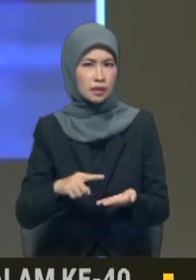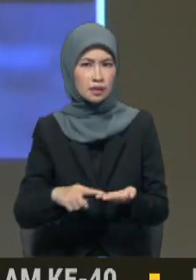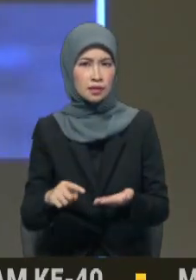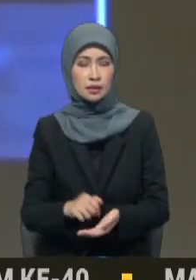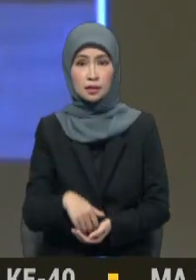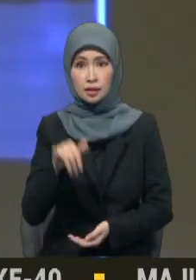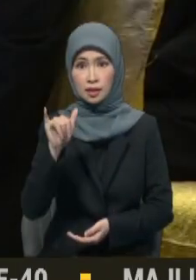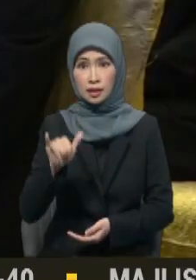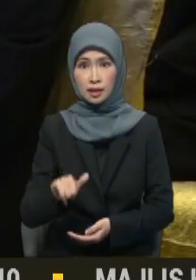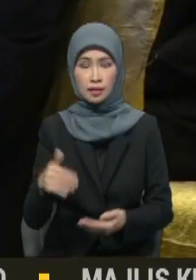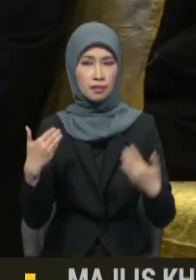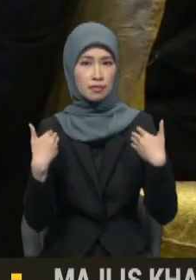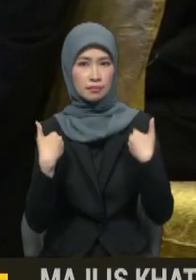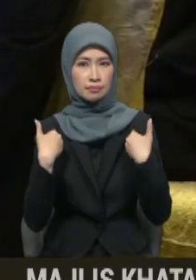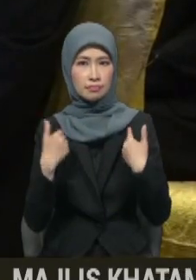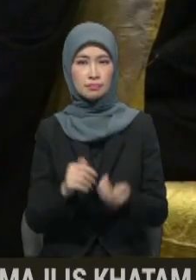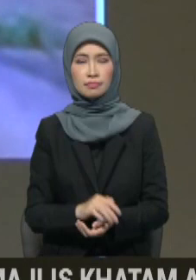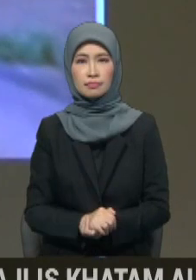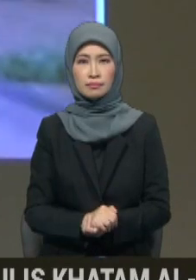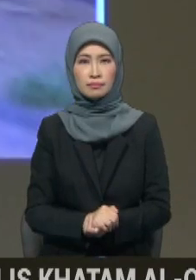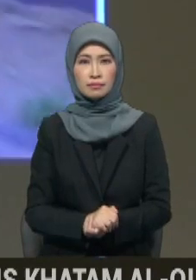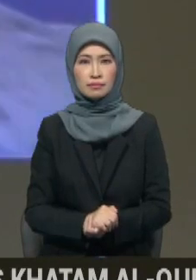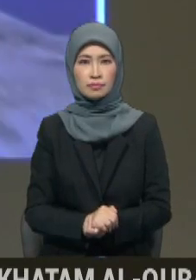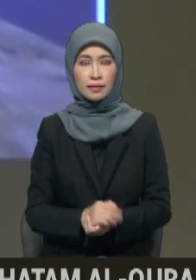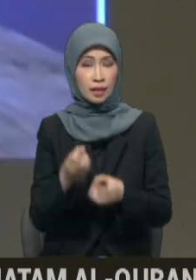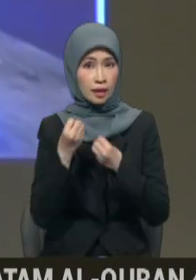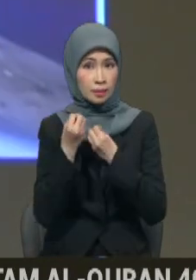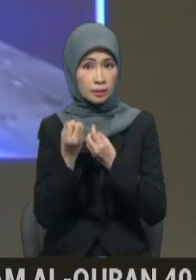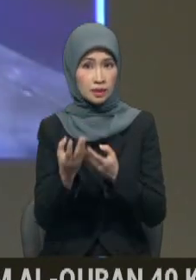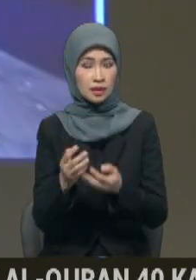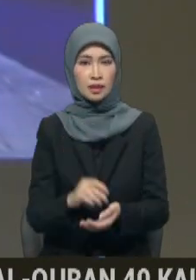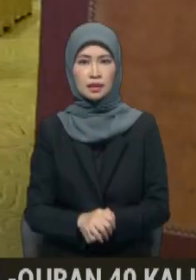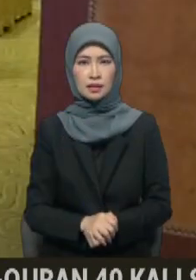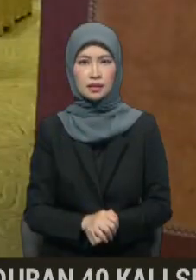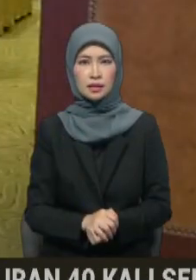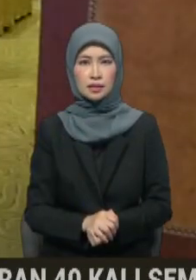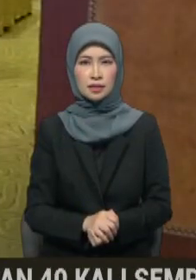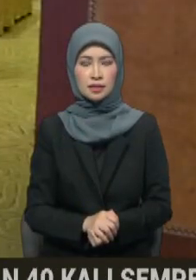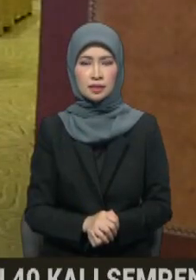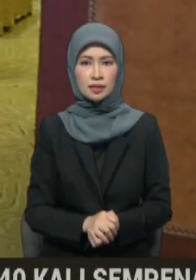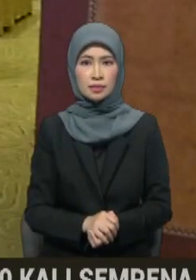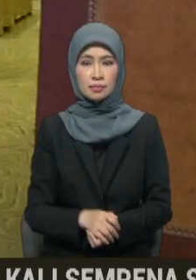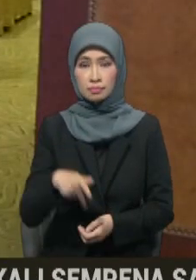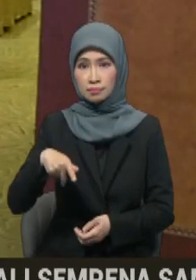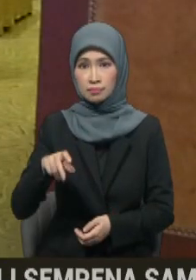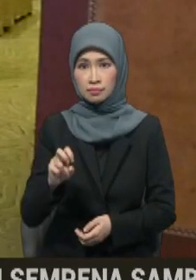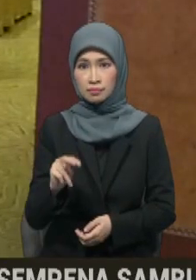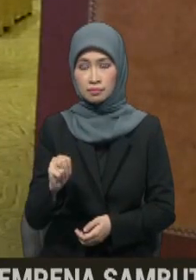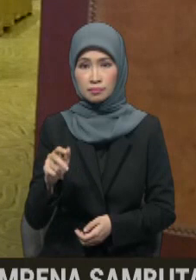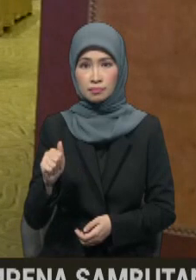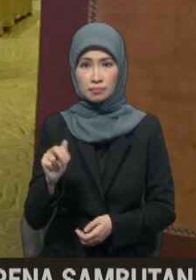sedia ada program dimulakan dengan pembentangan pengenalan oleh pengarah program dan wawasan